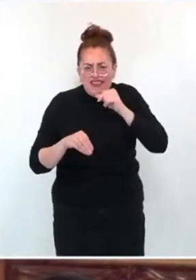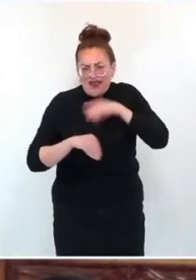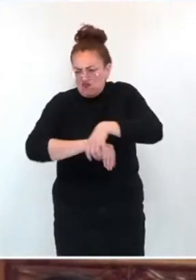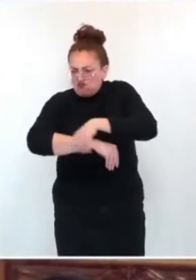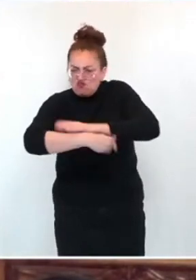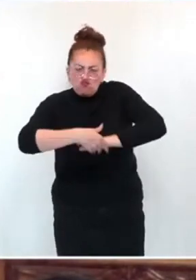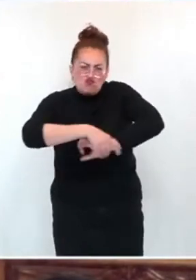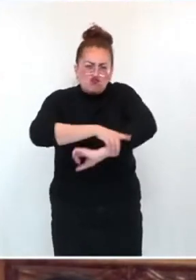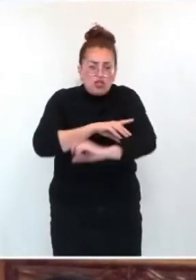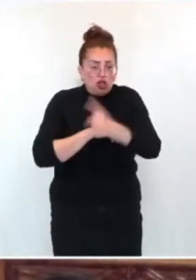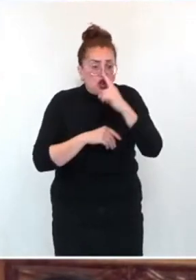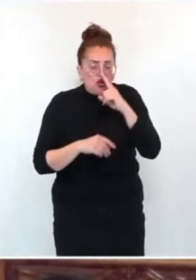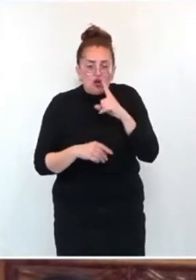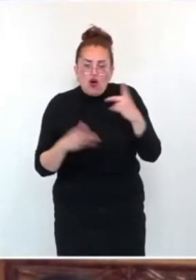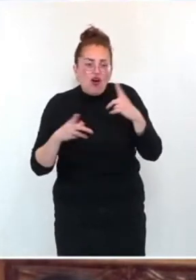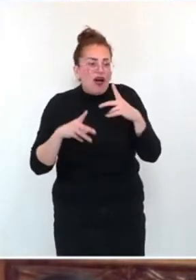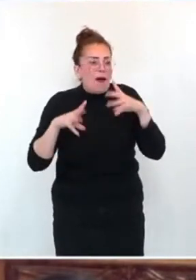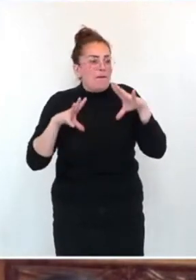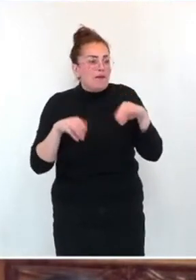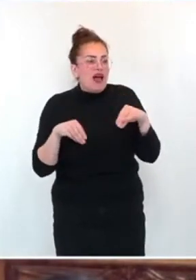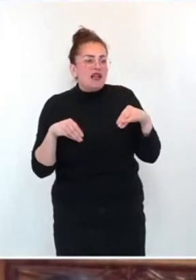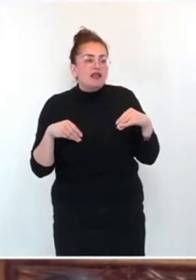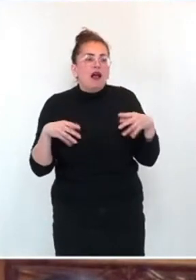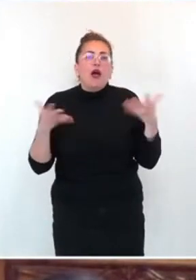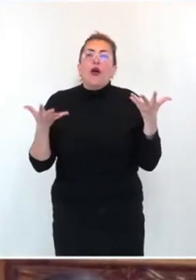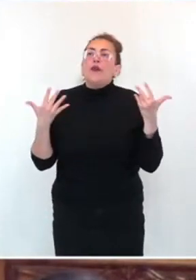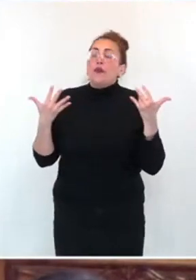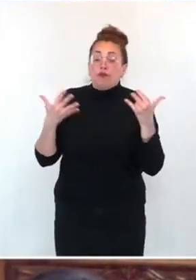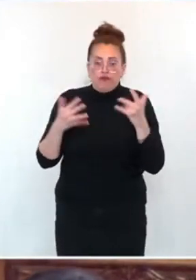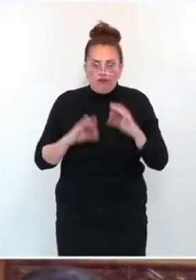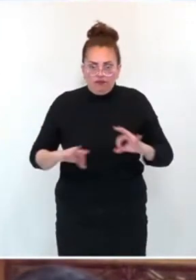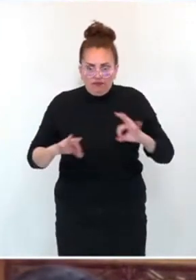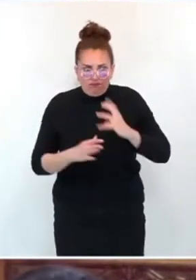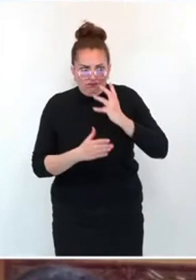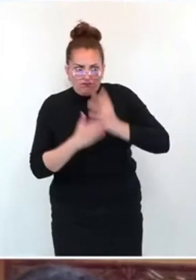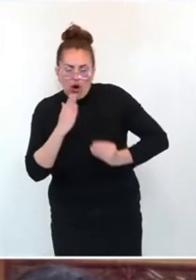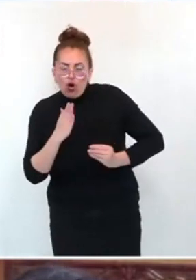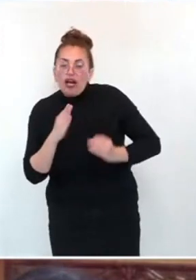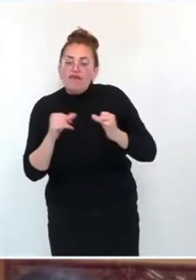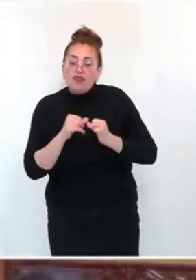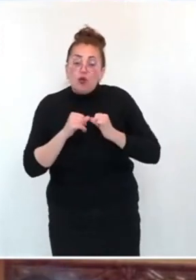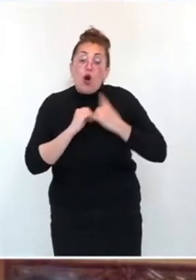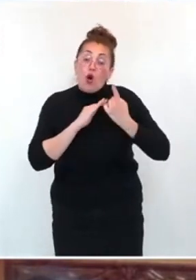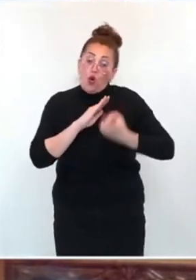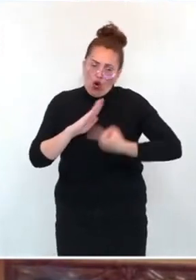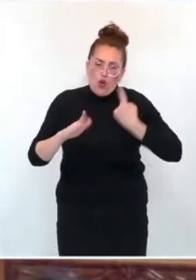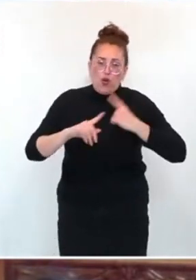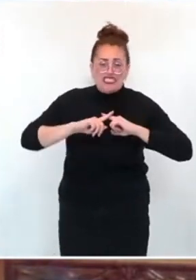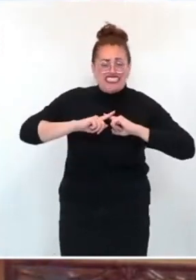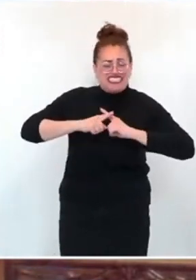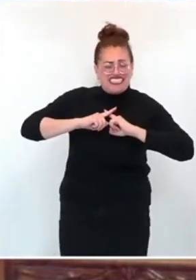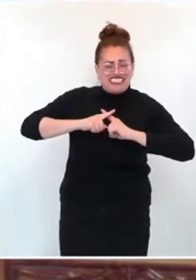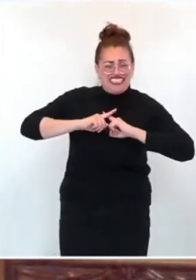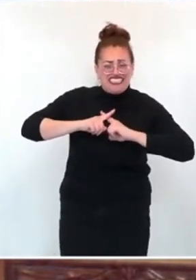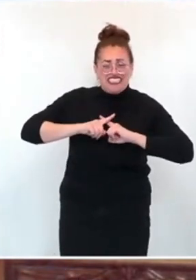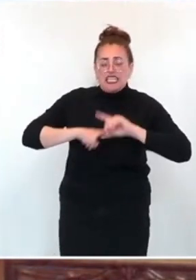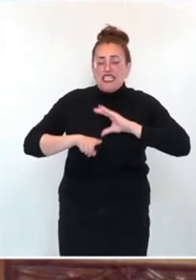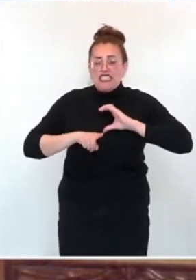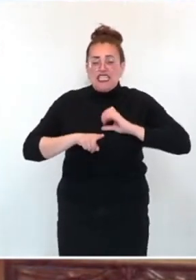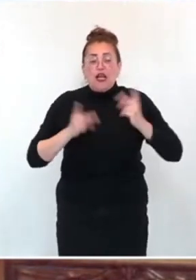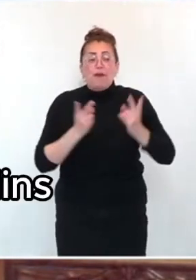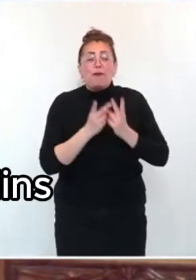important d'espace vert. Nous avons pu discuter et renégocier avec Euratlantique pour obtenir un agrandissement de ce parc,